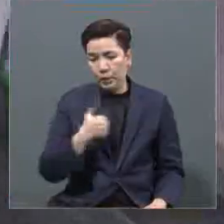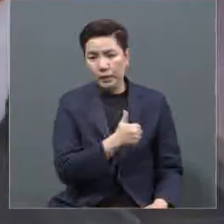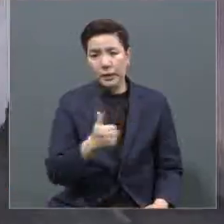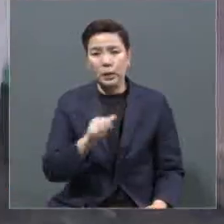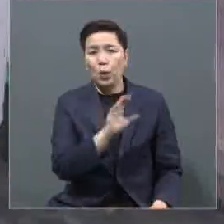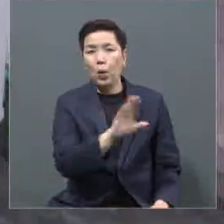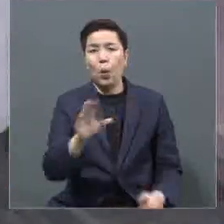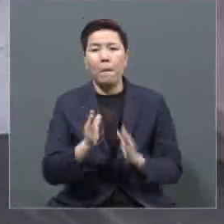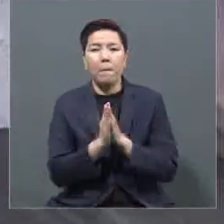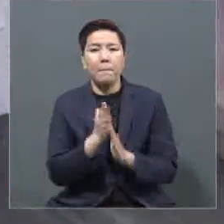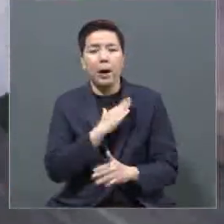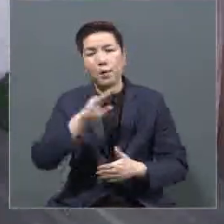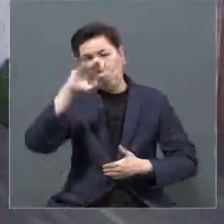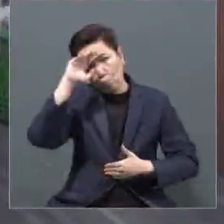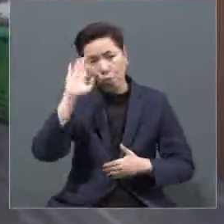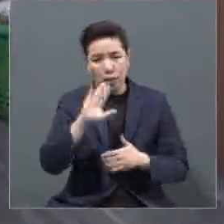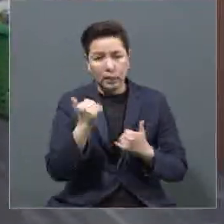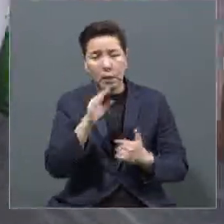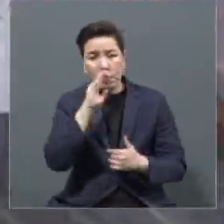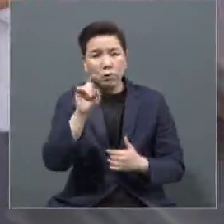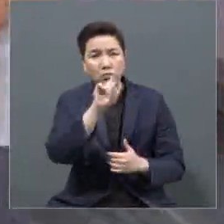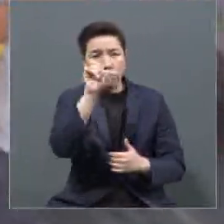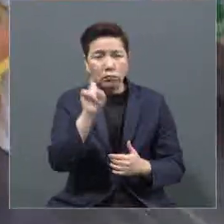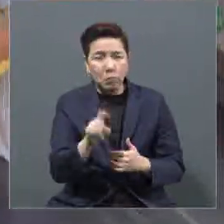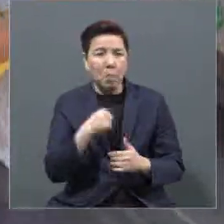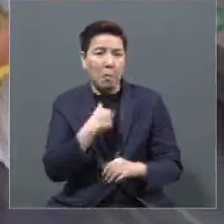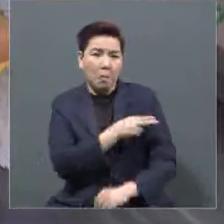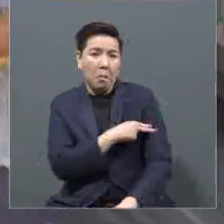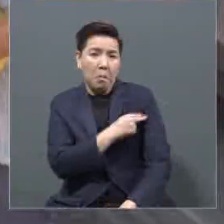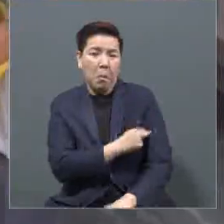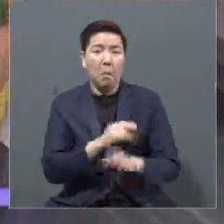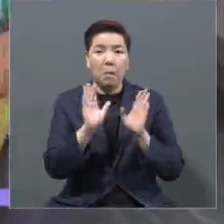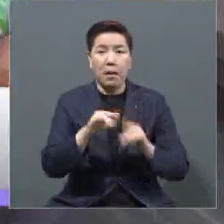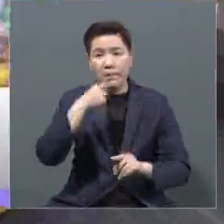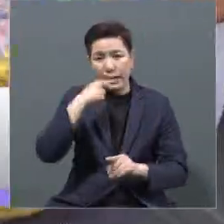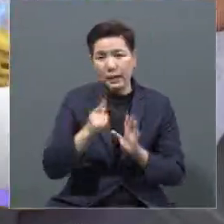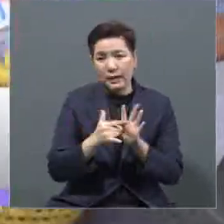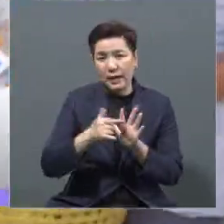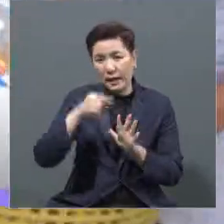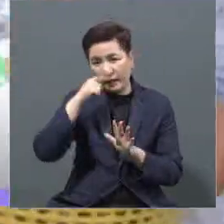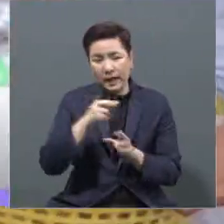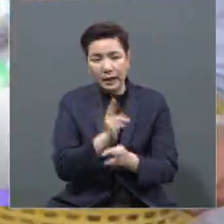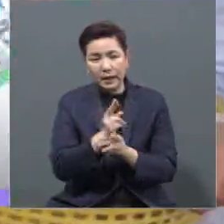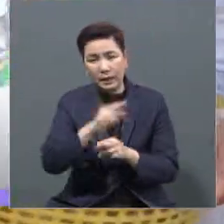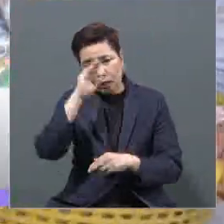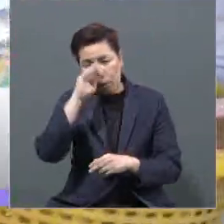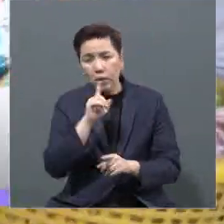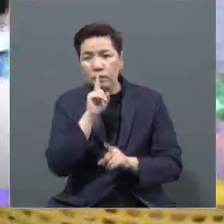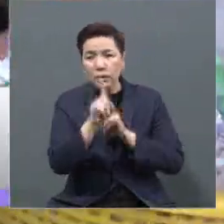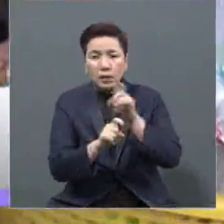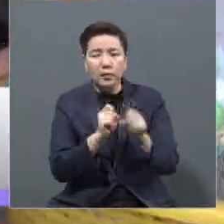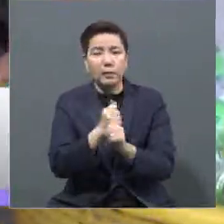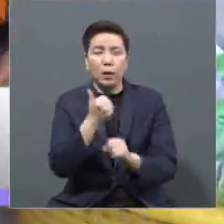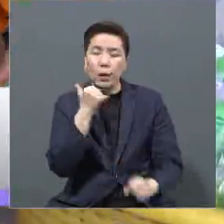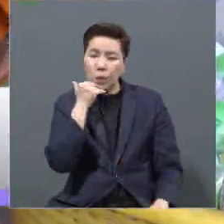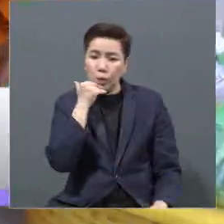เพืนไม่ท่านอาพาธนั่นเองครับแลหากมีข้อสงสัยเกี่ยวกับการแพทย์แผนไทยหรือว่าการใช้ยาสมุนไพรในการรักษาโรคก็สอบถามเพิ่มเติมนะครับหมาย